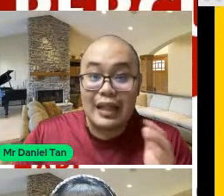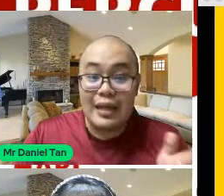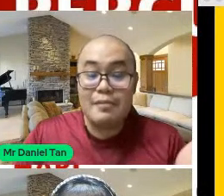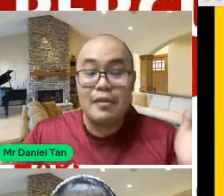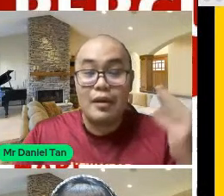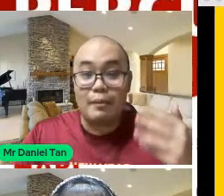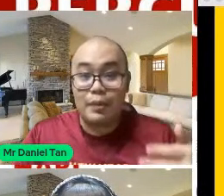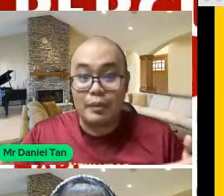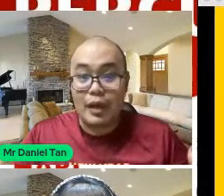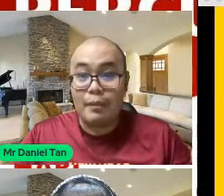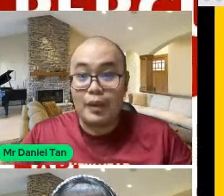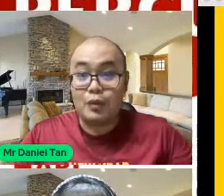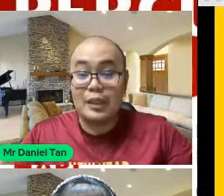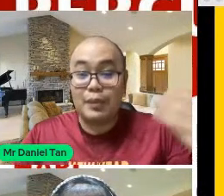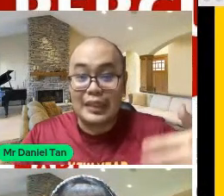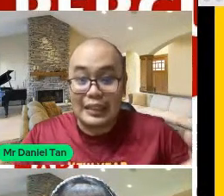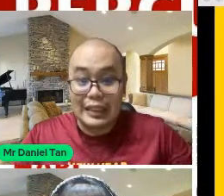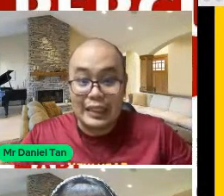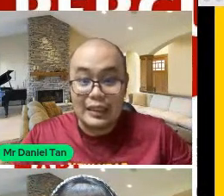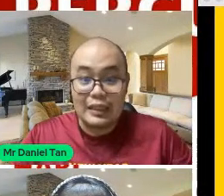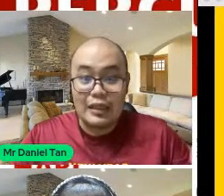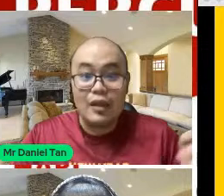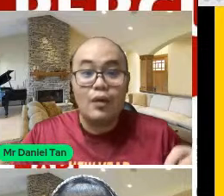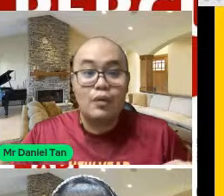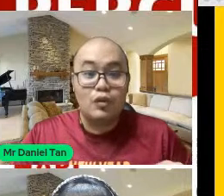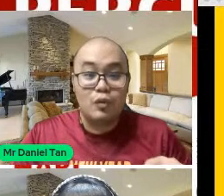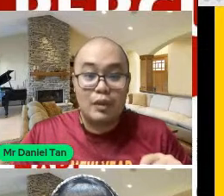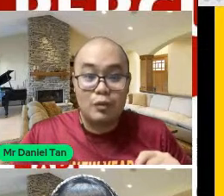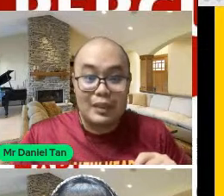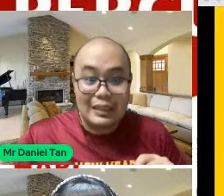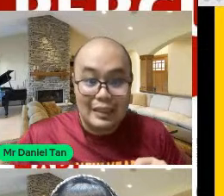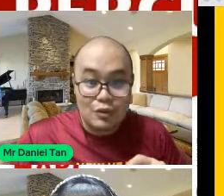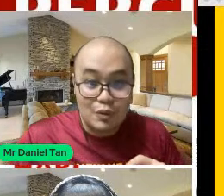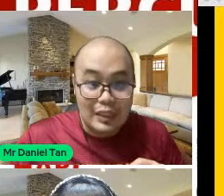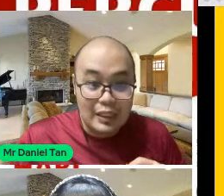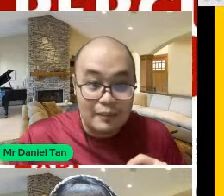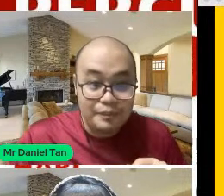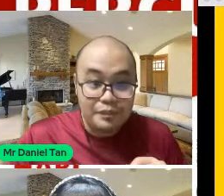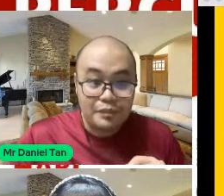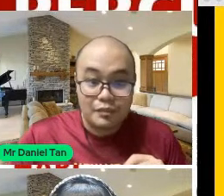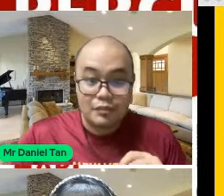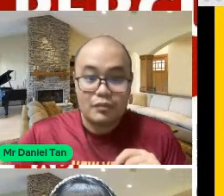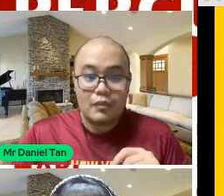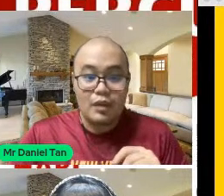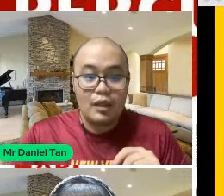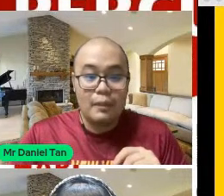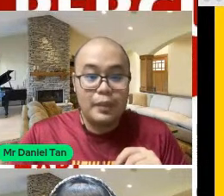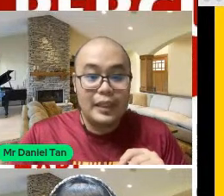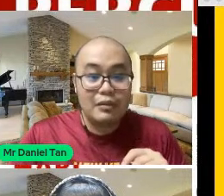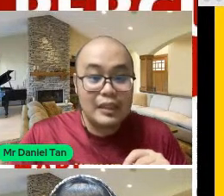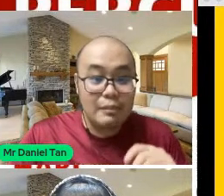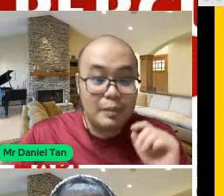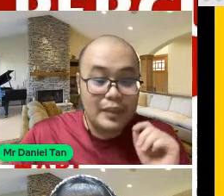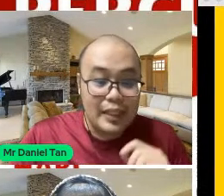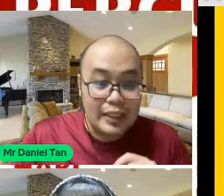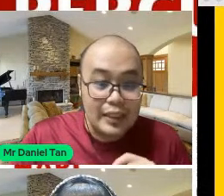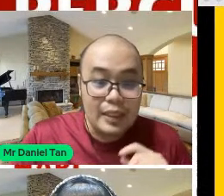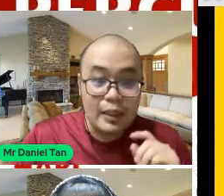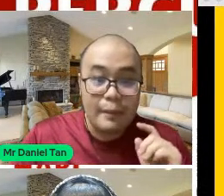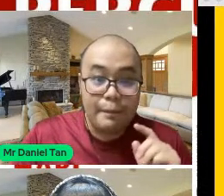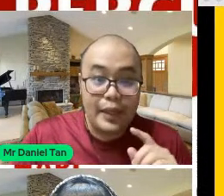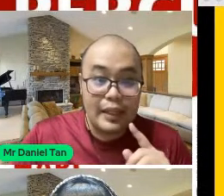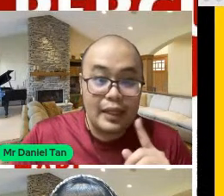selain mengikuti pertandingan untuk melumat Anda juga Hai beliau telah